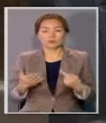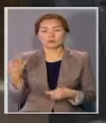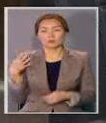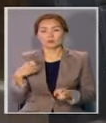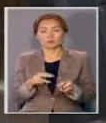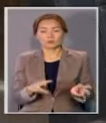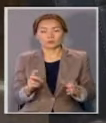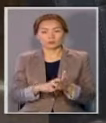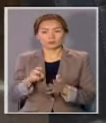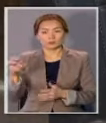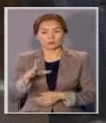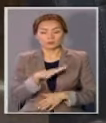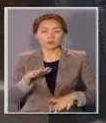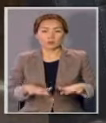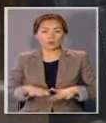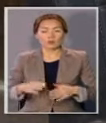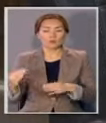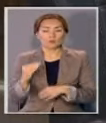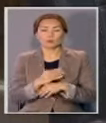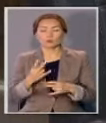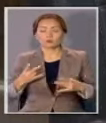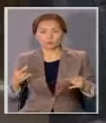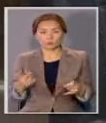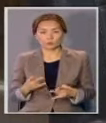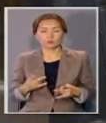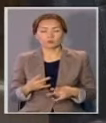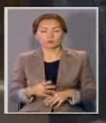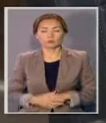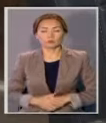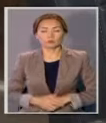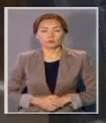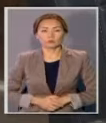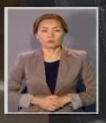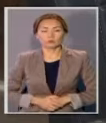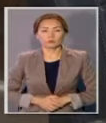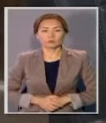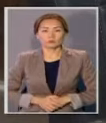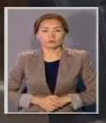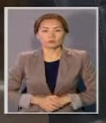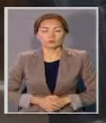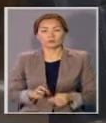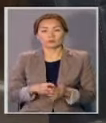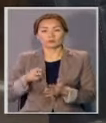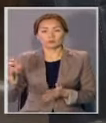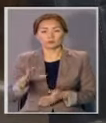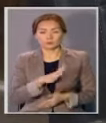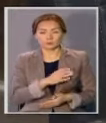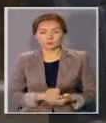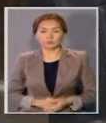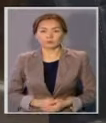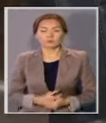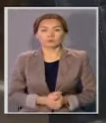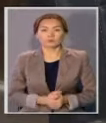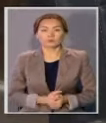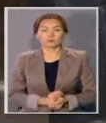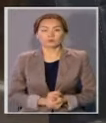де министрлікке жолдадық, жаңа осы жер қойнауын пайдалану кодексіне жаңа қосымша толықтыру енгізу жөнінде, жаңағы жер қойнауын